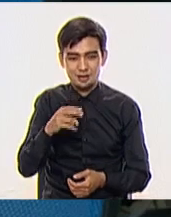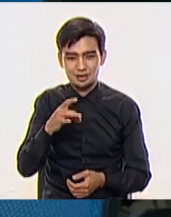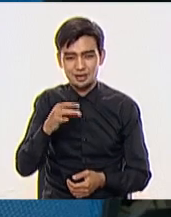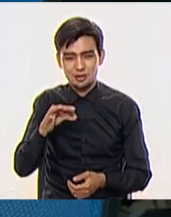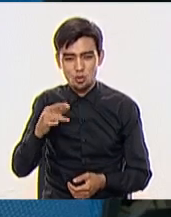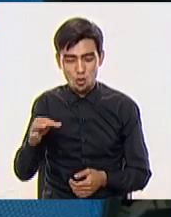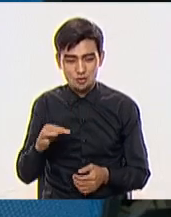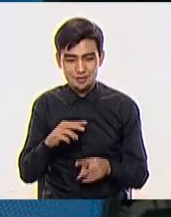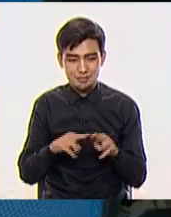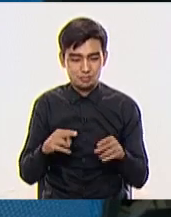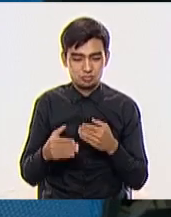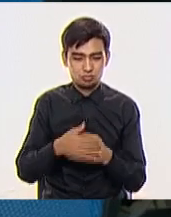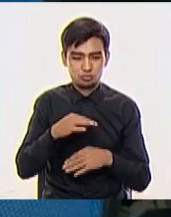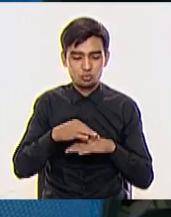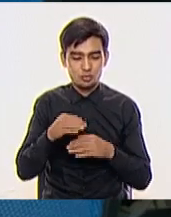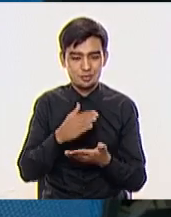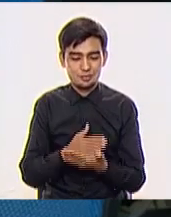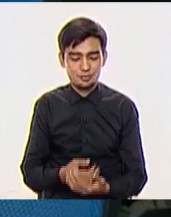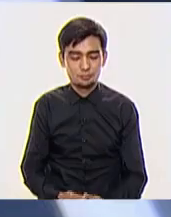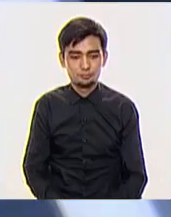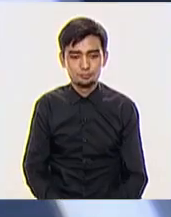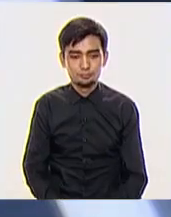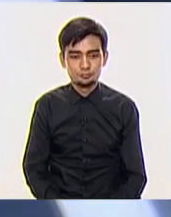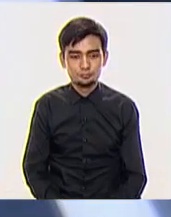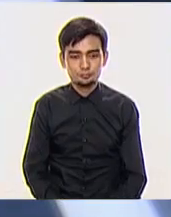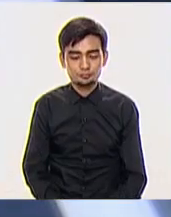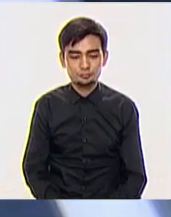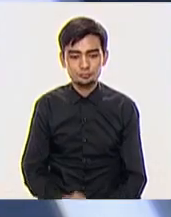Вот такие суровые меры. Наталья. Спасибо, Елена.